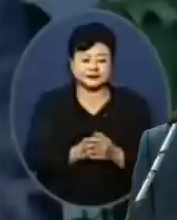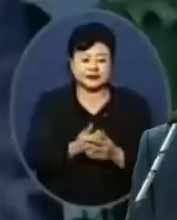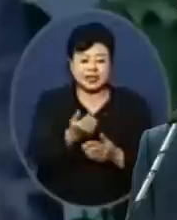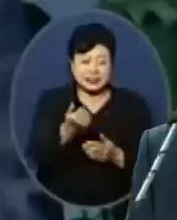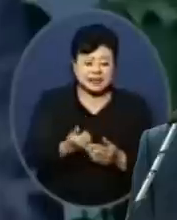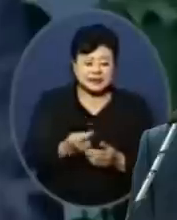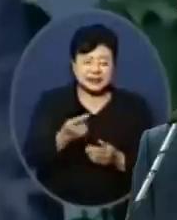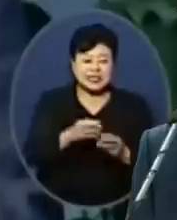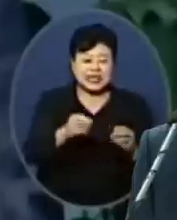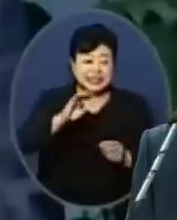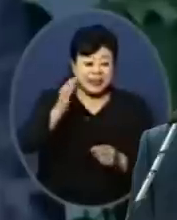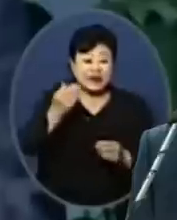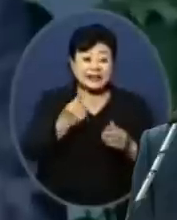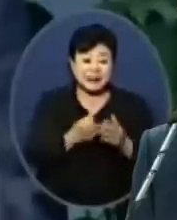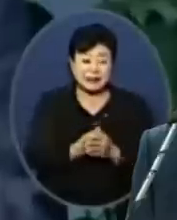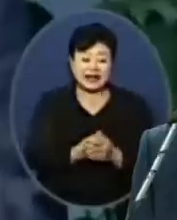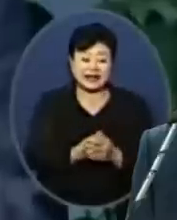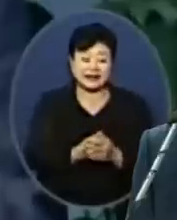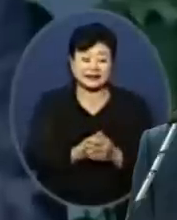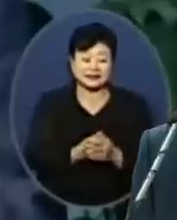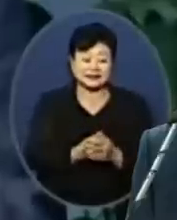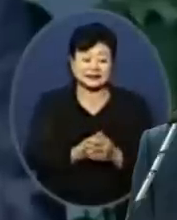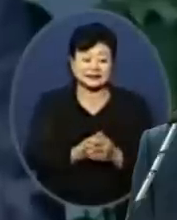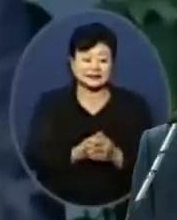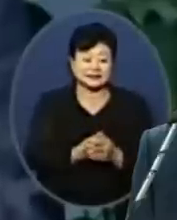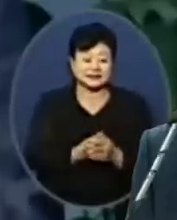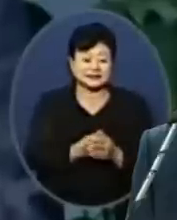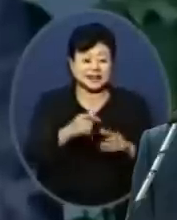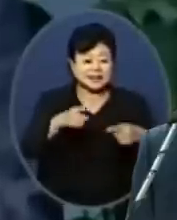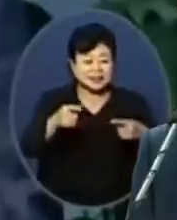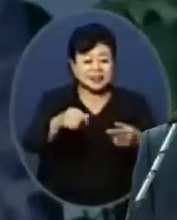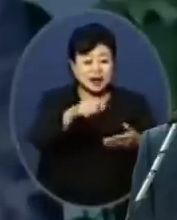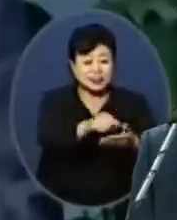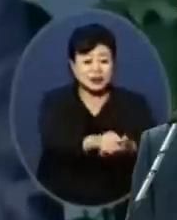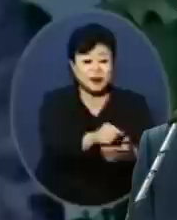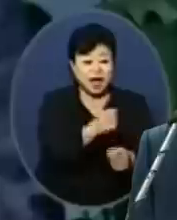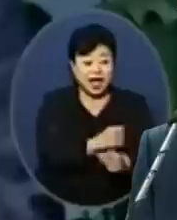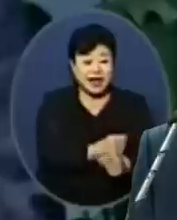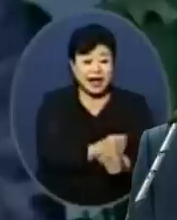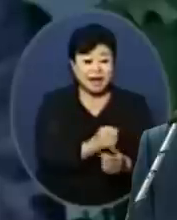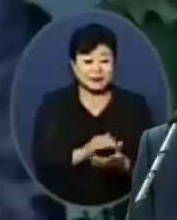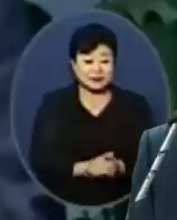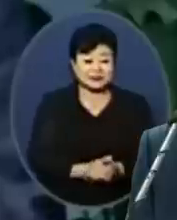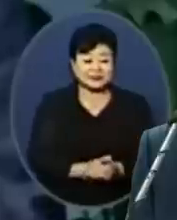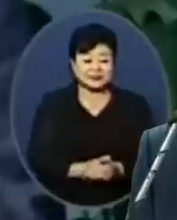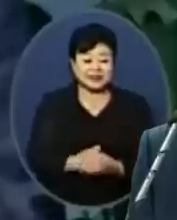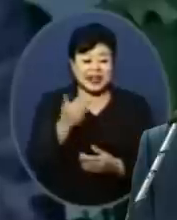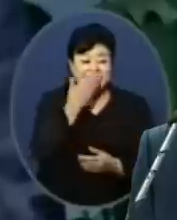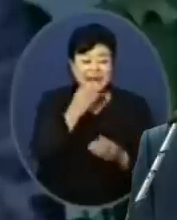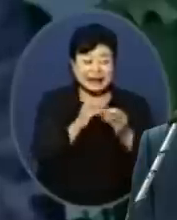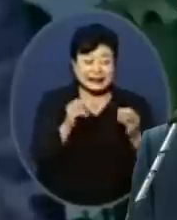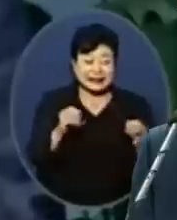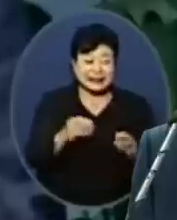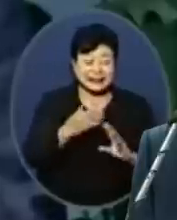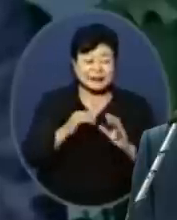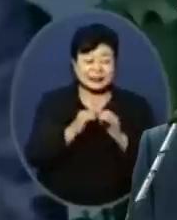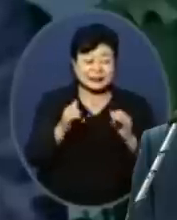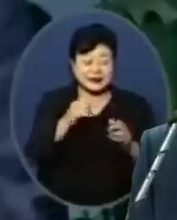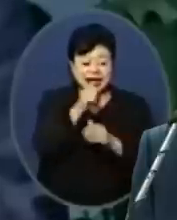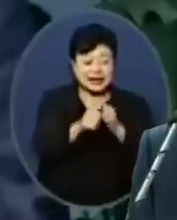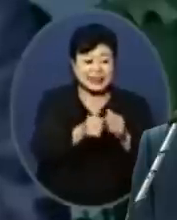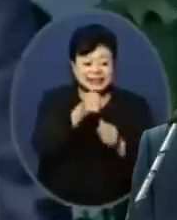이미 너 땅이 된 것을 너가 들어가서 점령하라는 것입니다. 가나안의 이방 족속들은